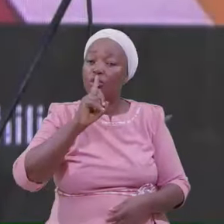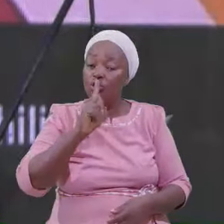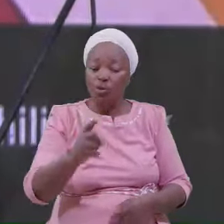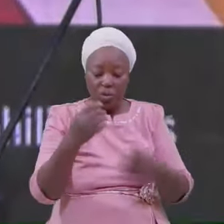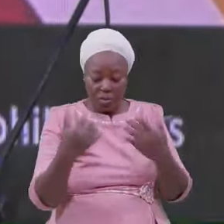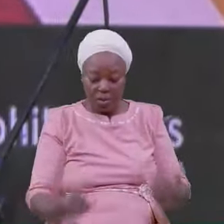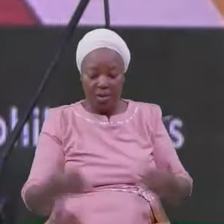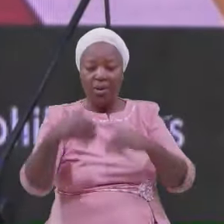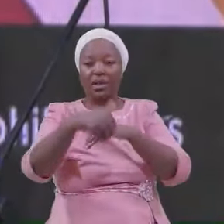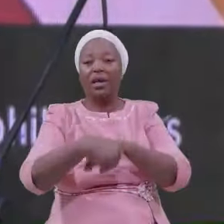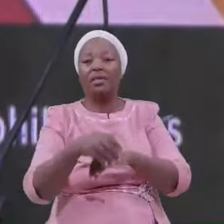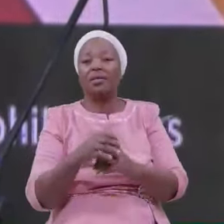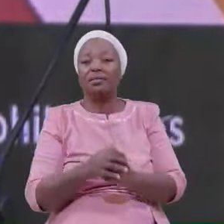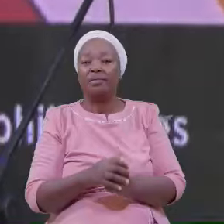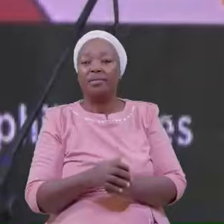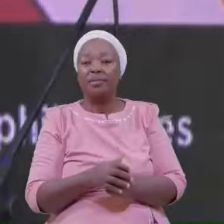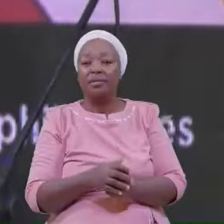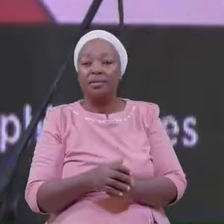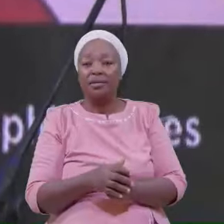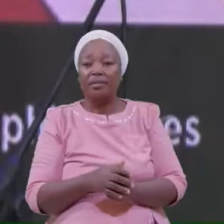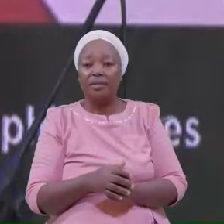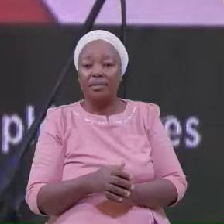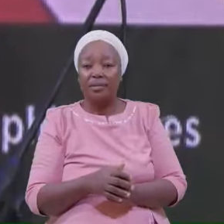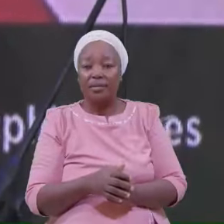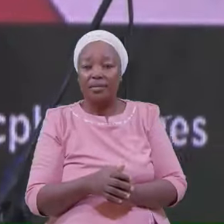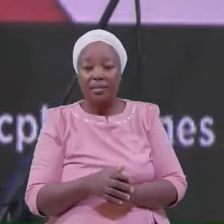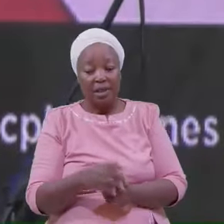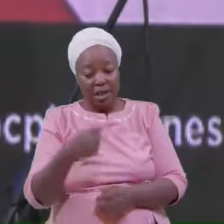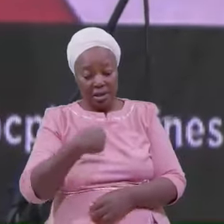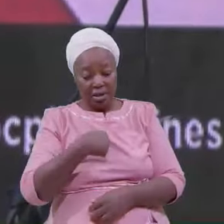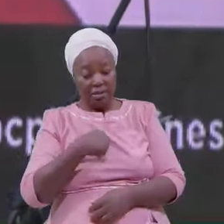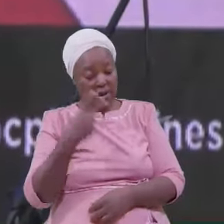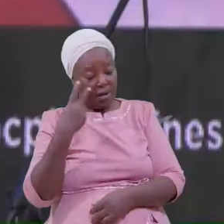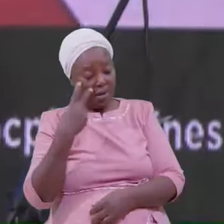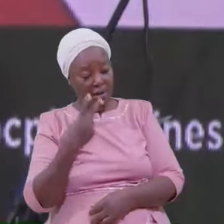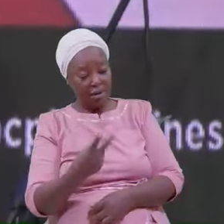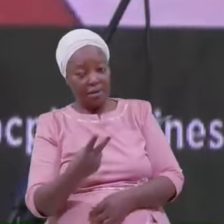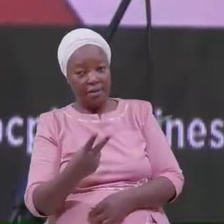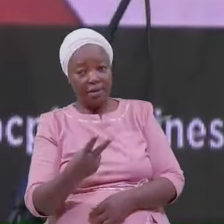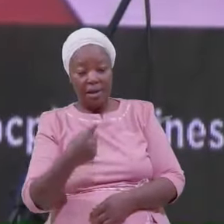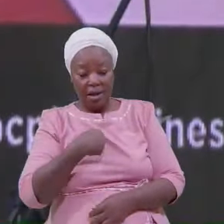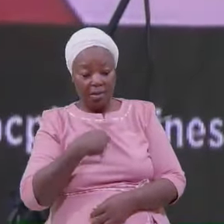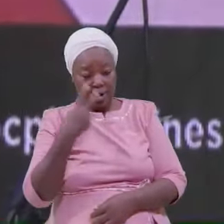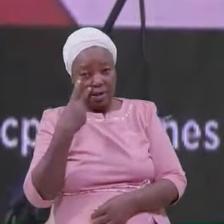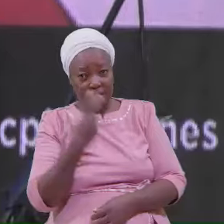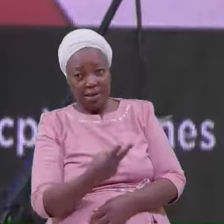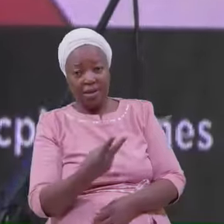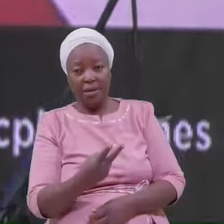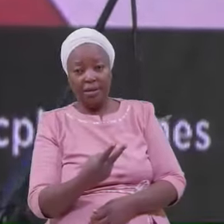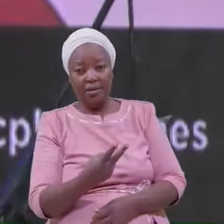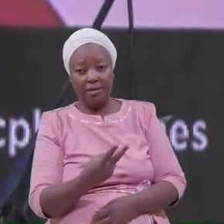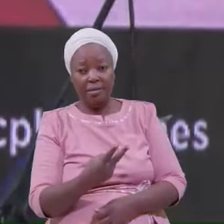na mangyayari ngayong gabing ito. I see. I see. Nakikita ko. I